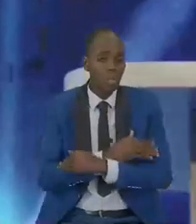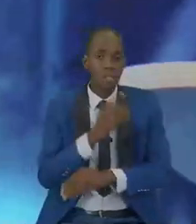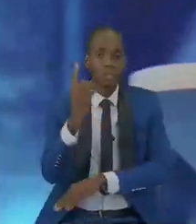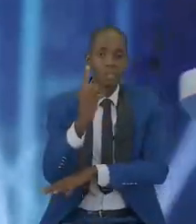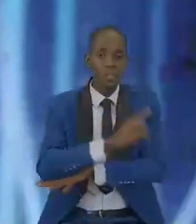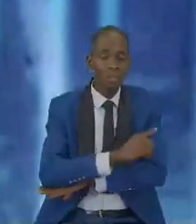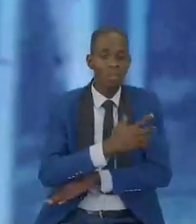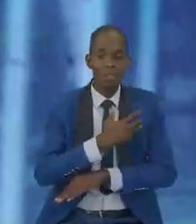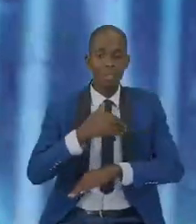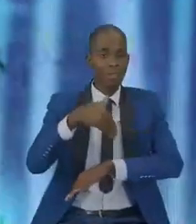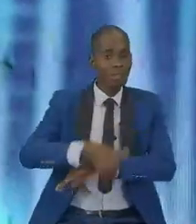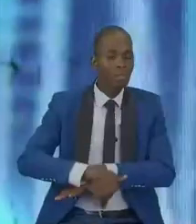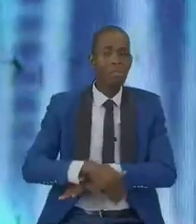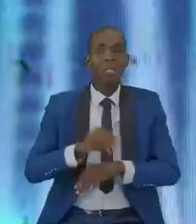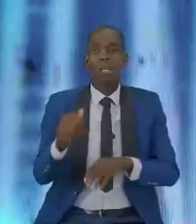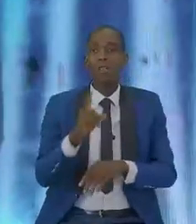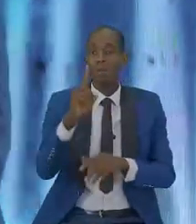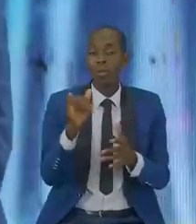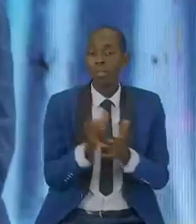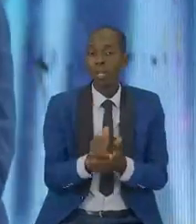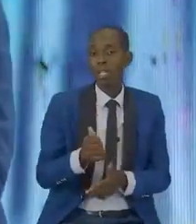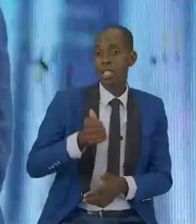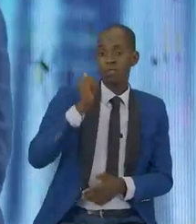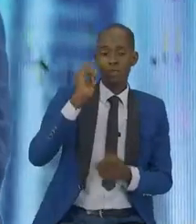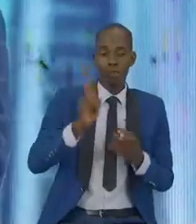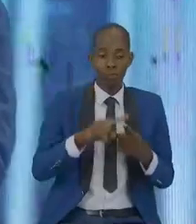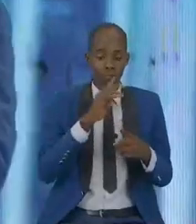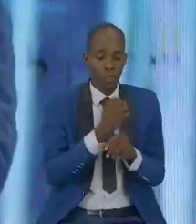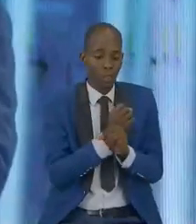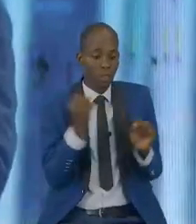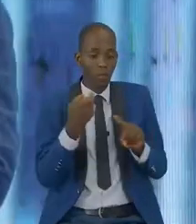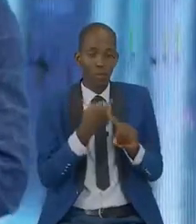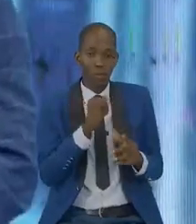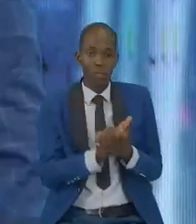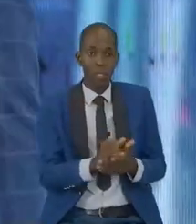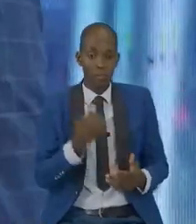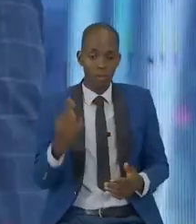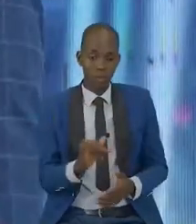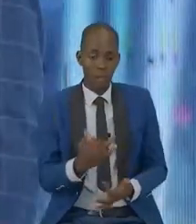de repos jour et nuit. Et quiconque refuse